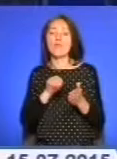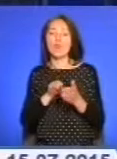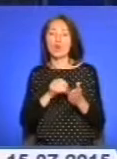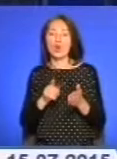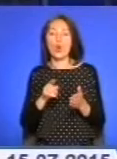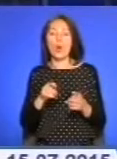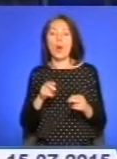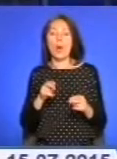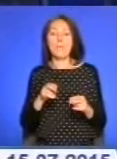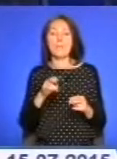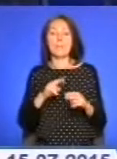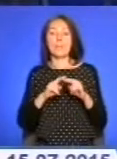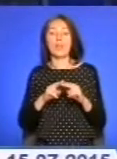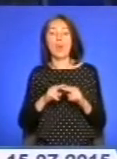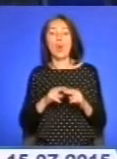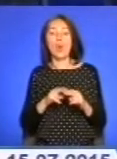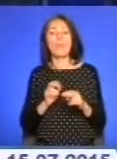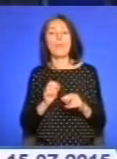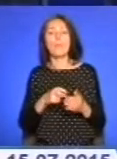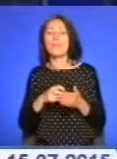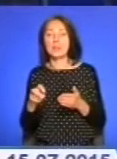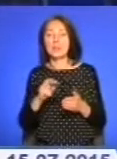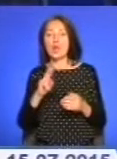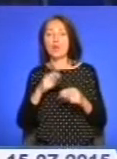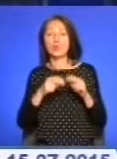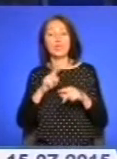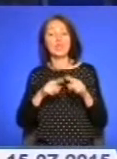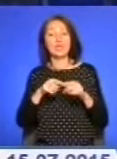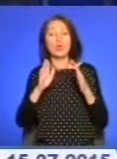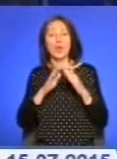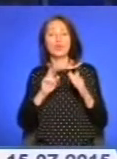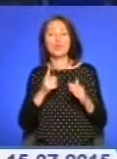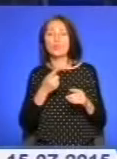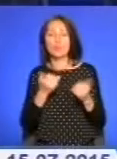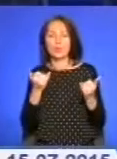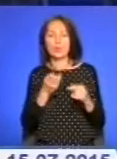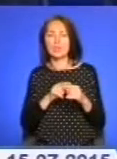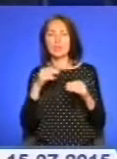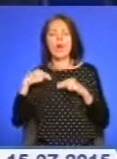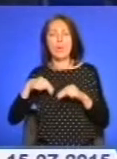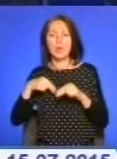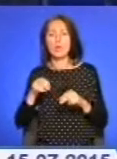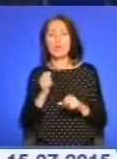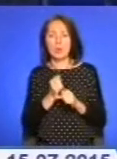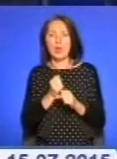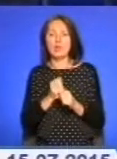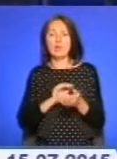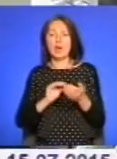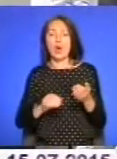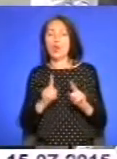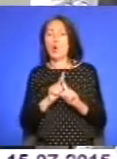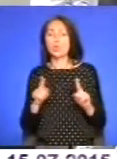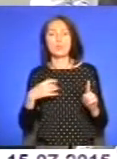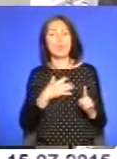будувати рідну хату». Чому сьогодні ця праця особливо актуальна і що ми маємо знати про цінності митрополита? Про це Валентин Павлишин.